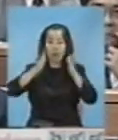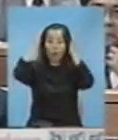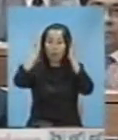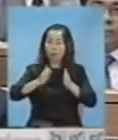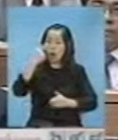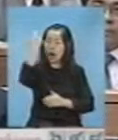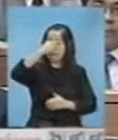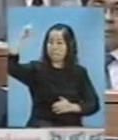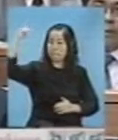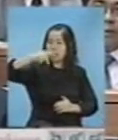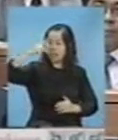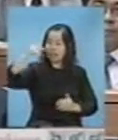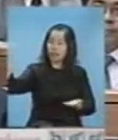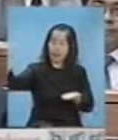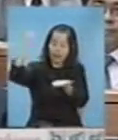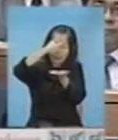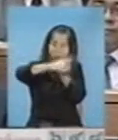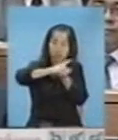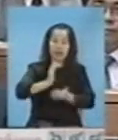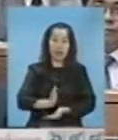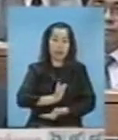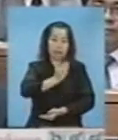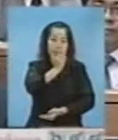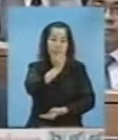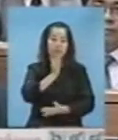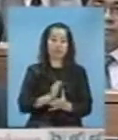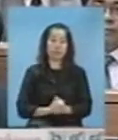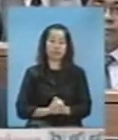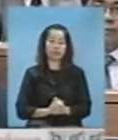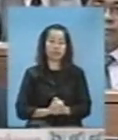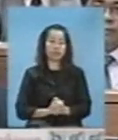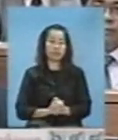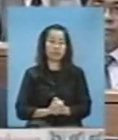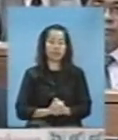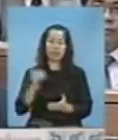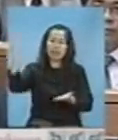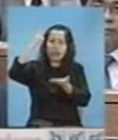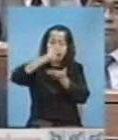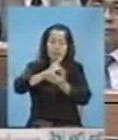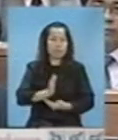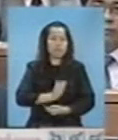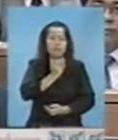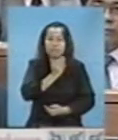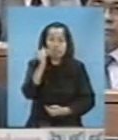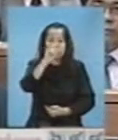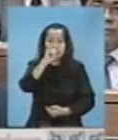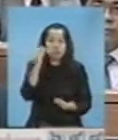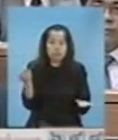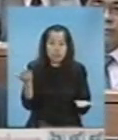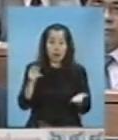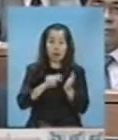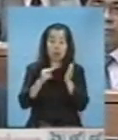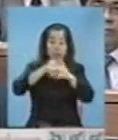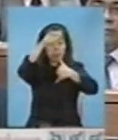ศษจะกลับมาอย่างสง่างามกลับมาอย่างสง่างามได้อย่างไรถ้าไม่ล้าง